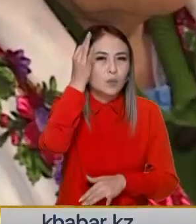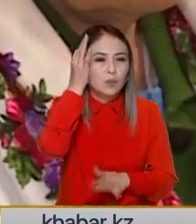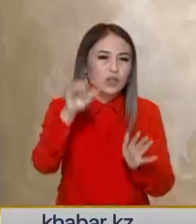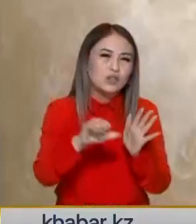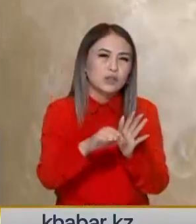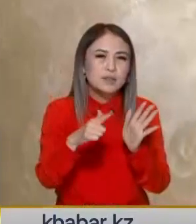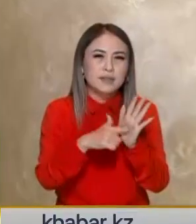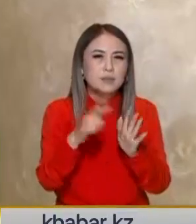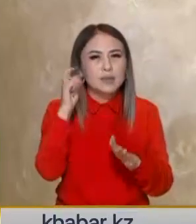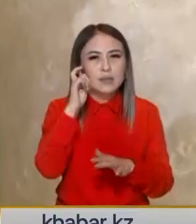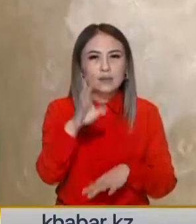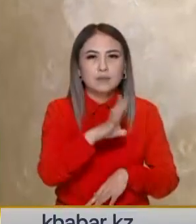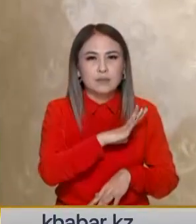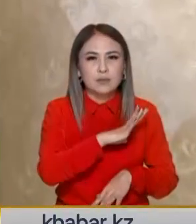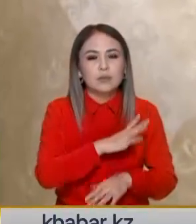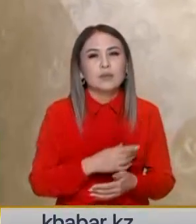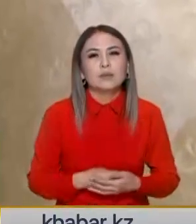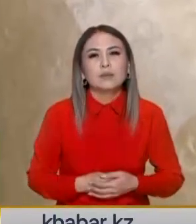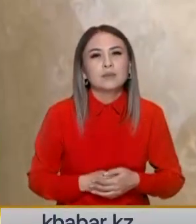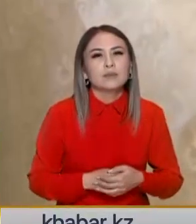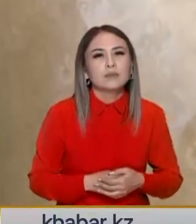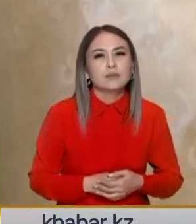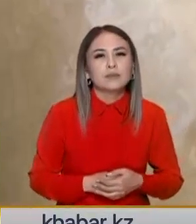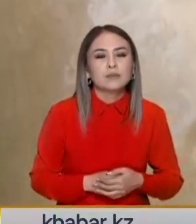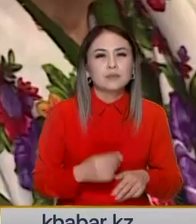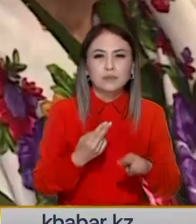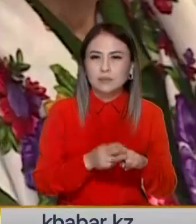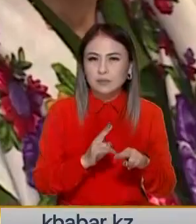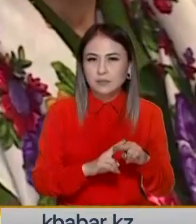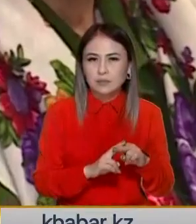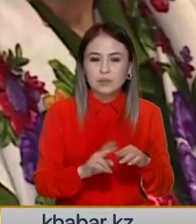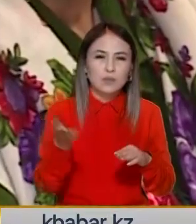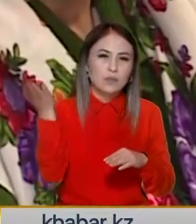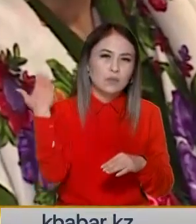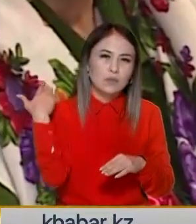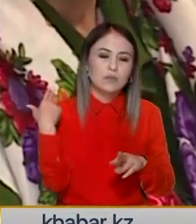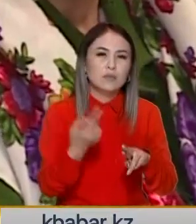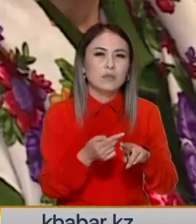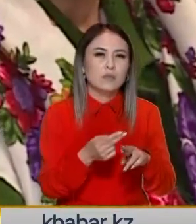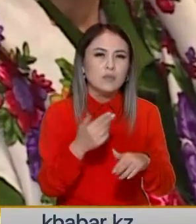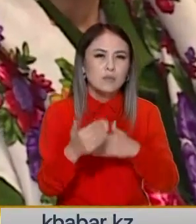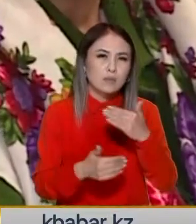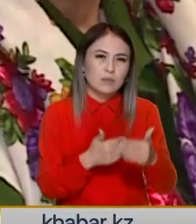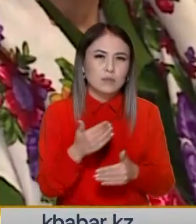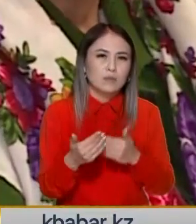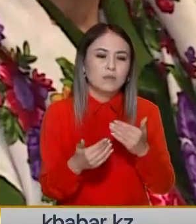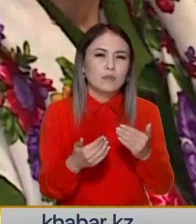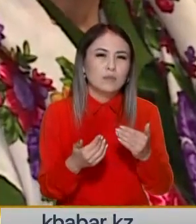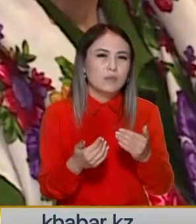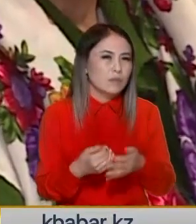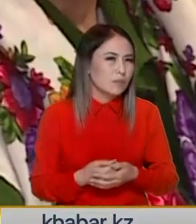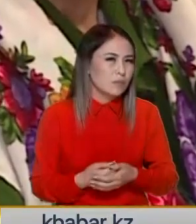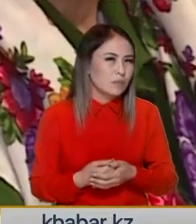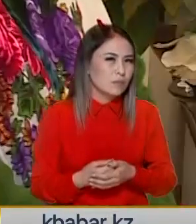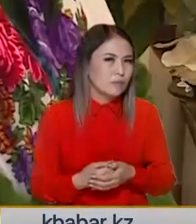жас соған. Барып отырып тыңдаймыз, сөлмен отырып. Сонау Қомыр Шейпін, Нұрхан Ахметбек, Көтел